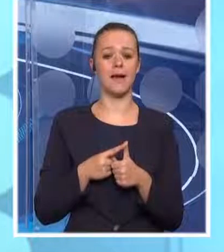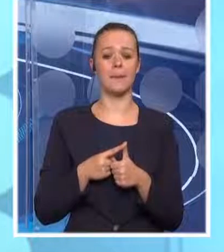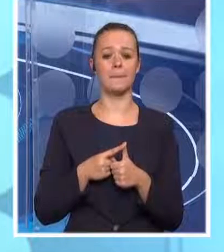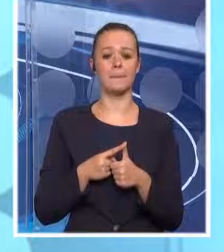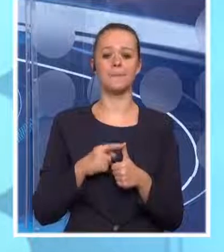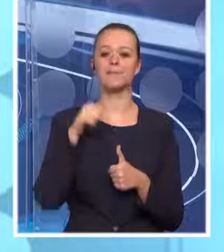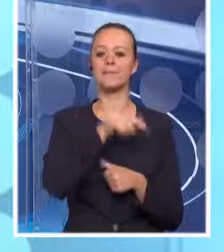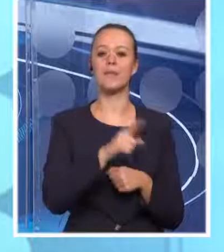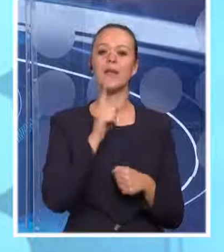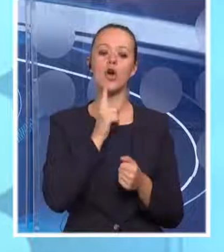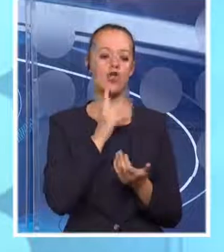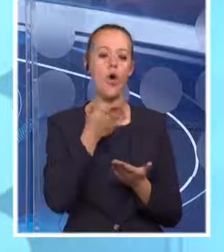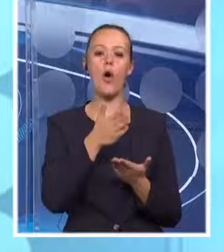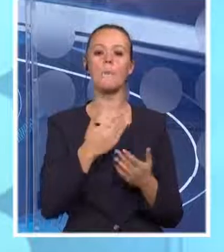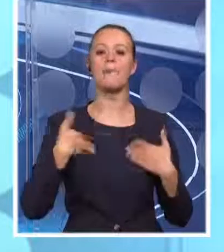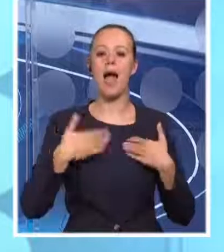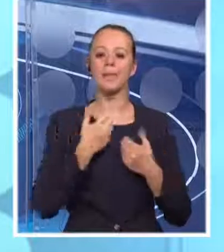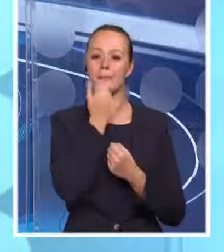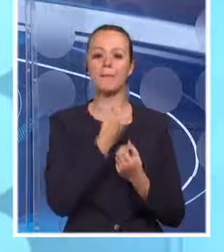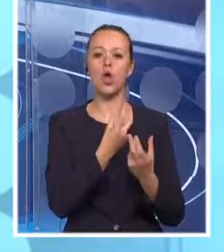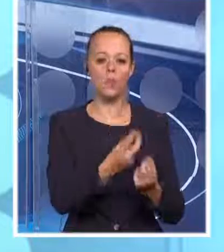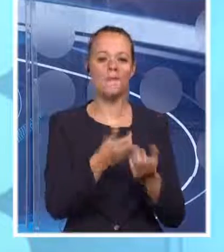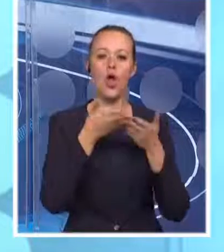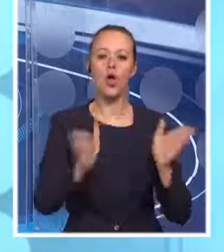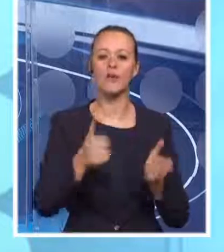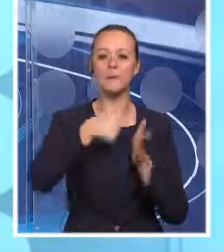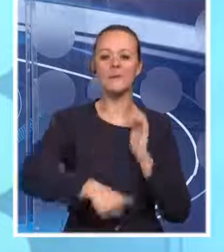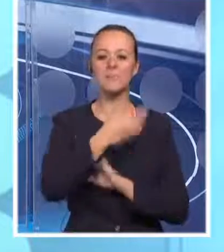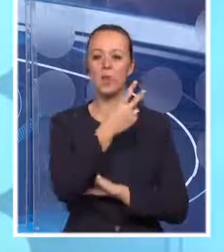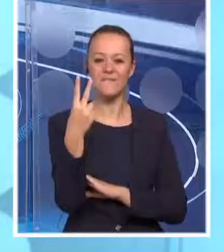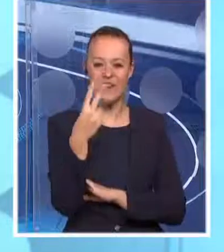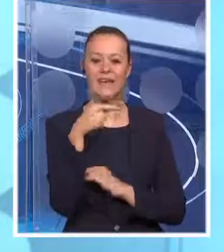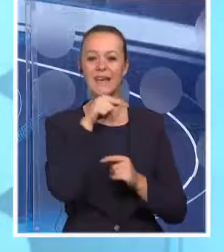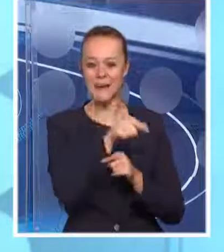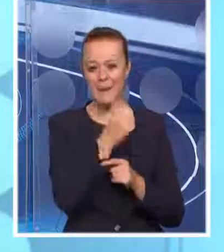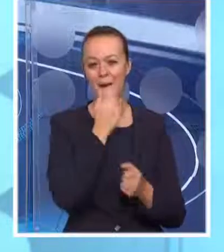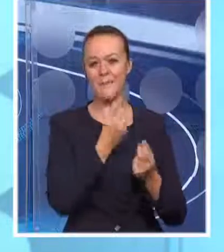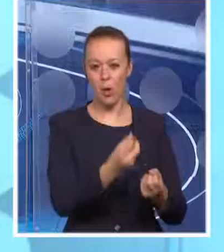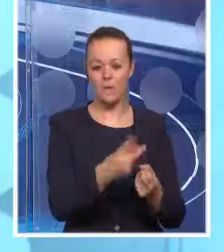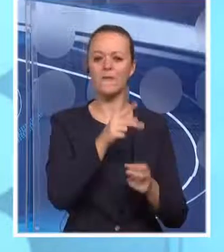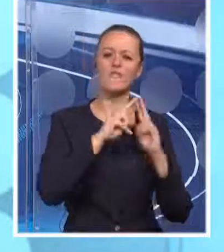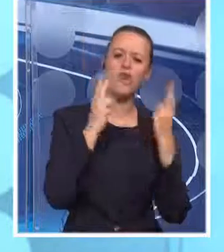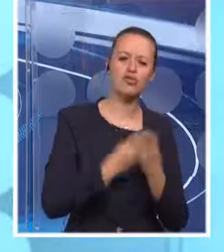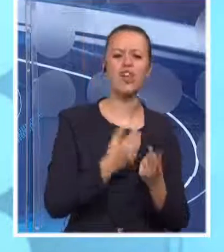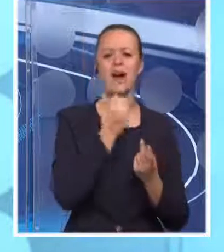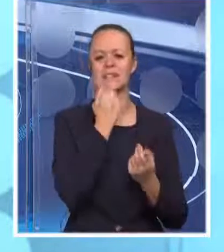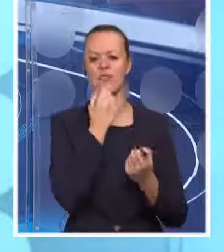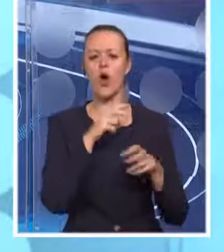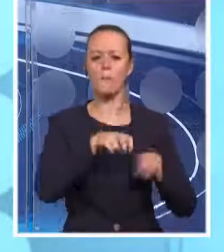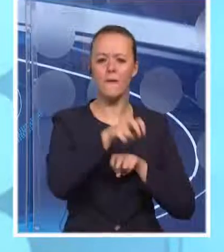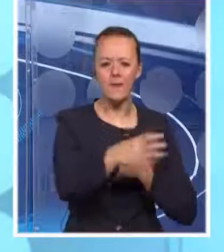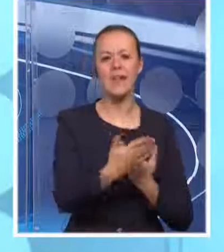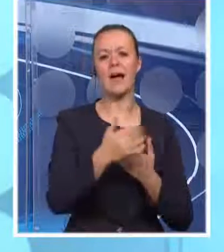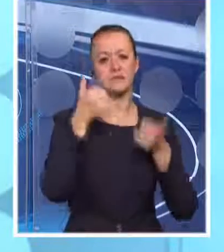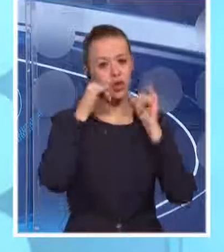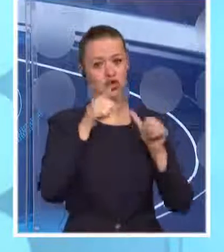start-up podrške mladim poljoprivrednicima, oni koji žele da uđu u poljoprivredu da rade, naročito u sektoru voćarstva, povrtarstva i stočarstva,